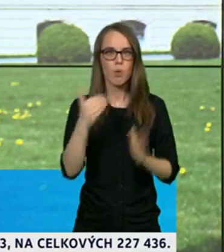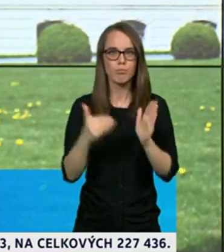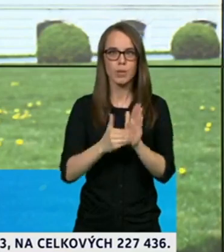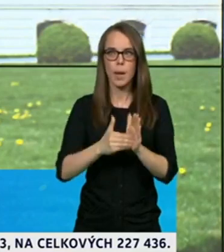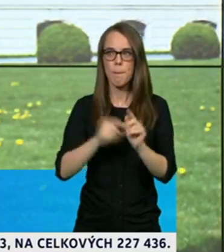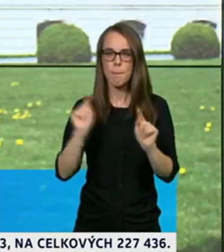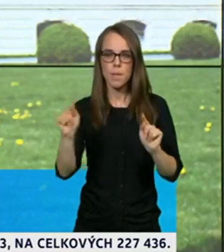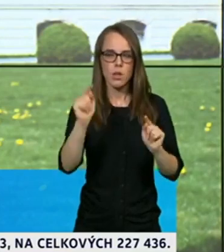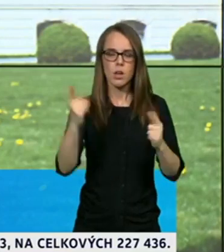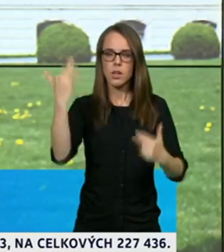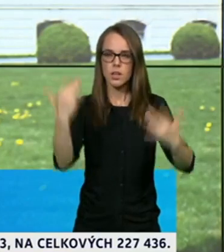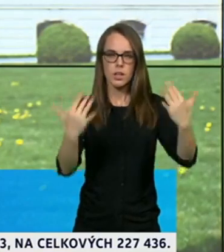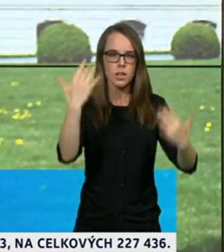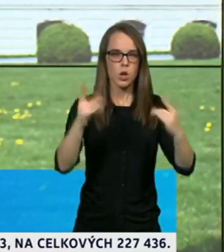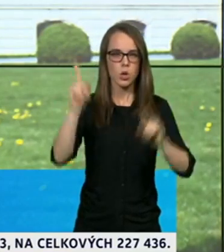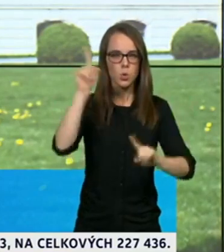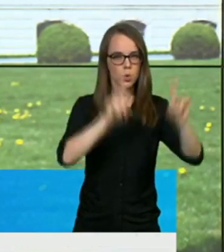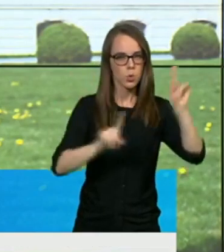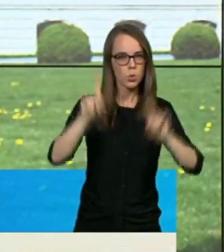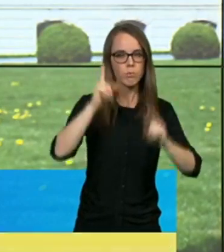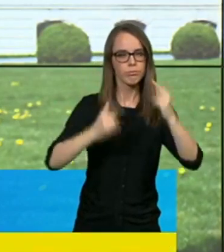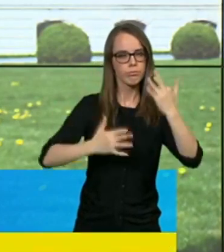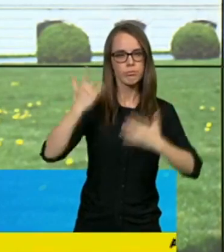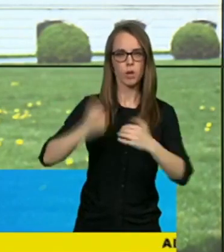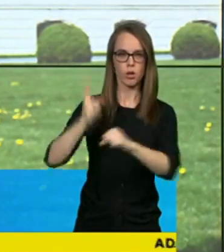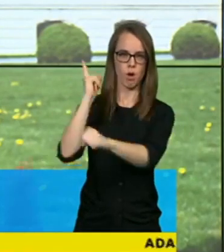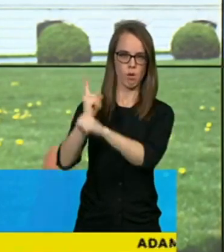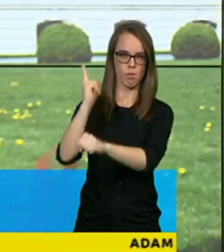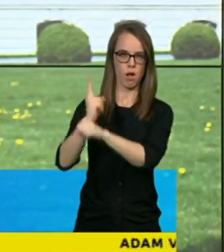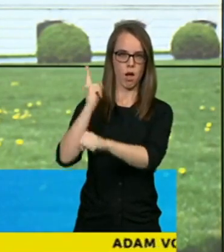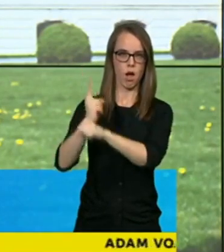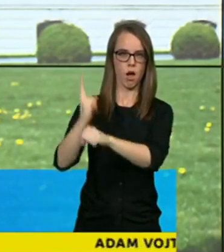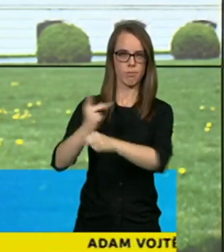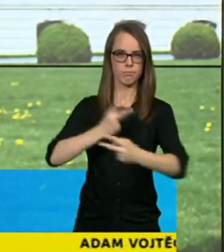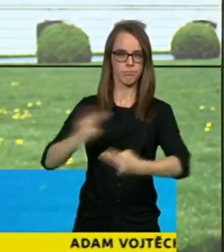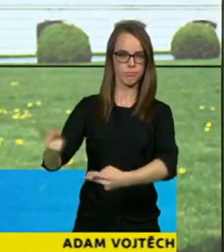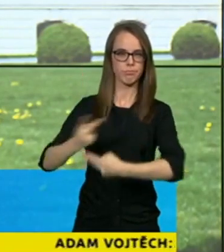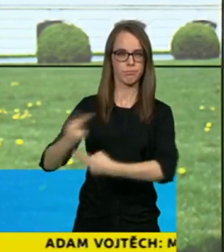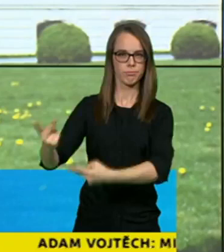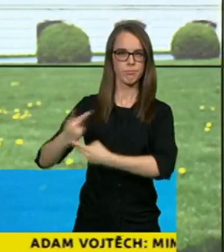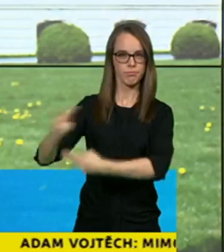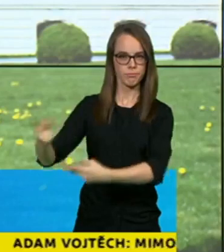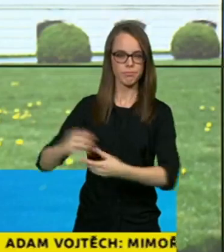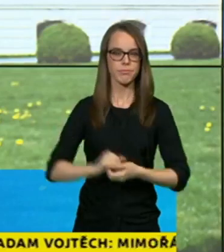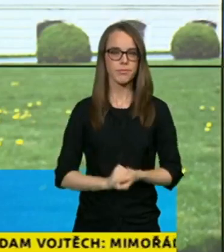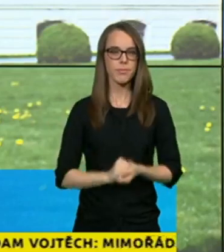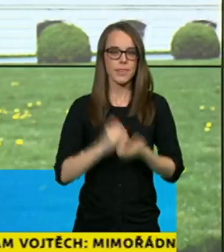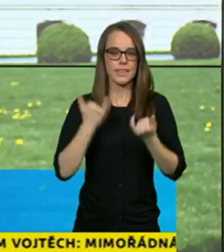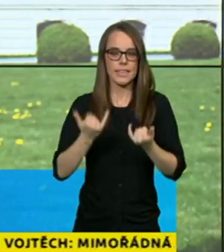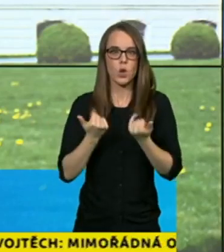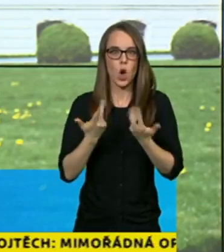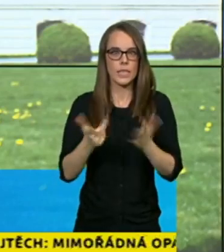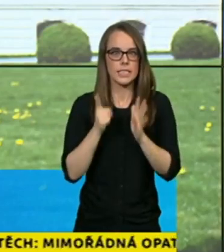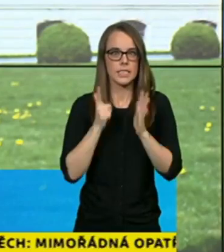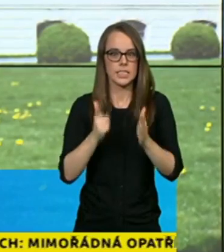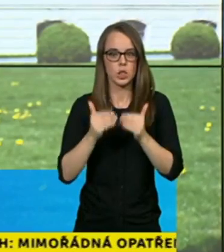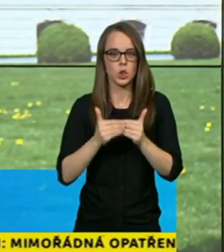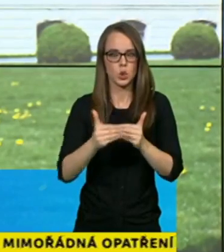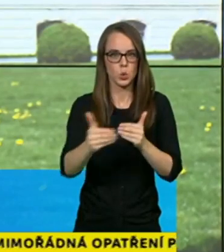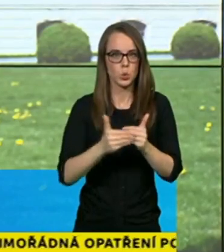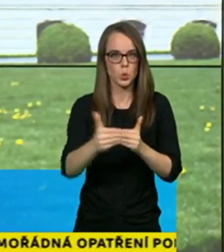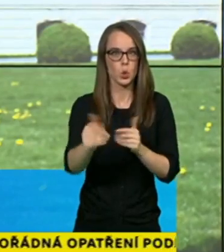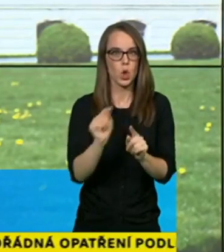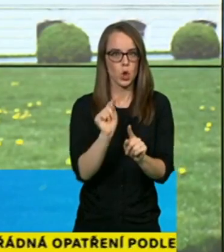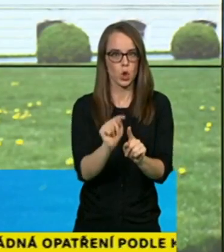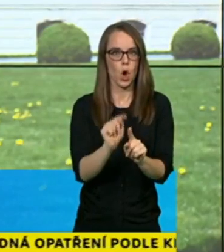nám to může posloužit, protože během několika týdnů musíme blesku rychle zahájit právě nákup